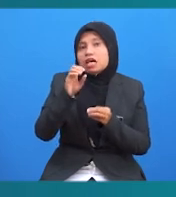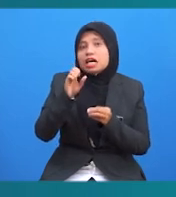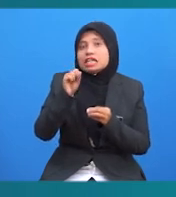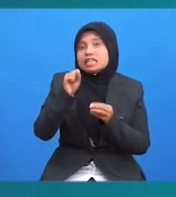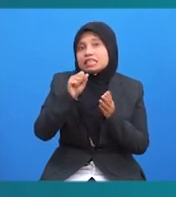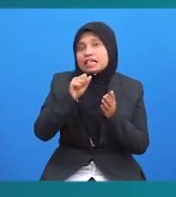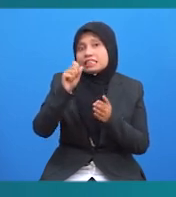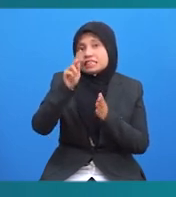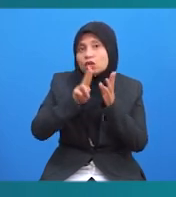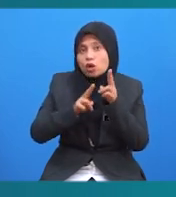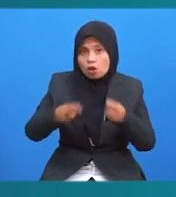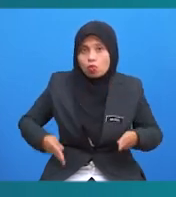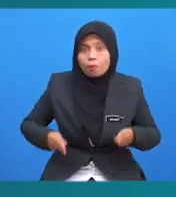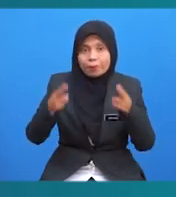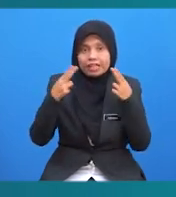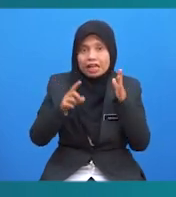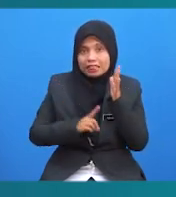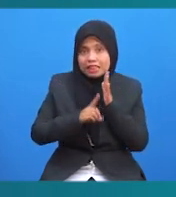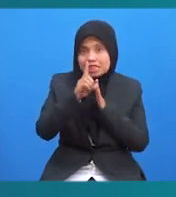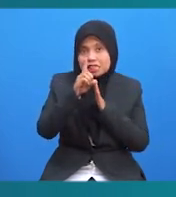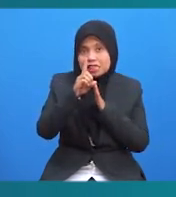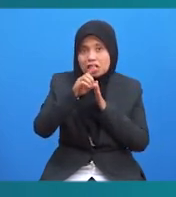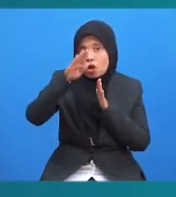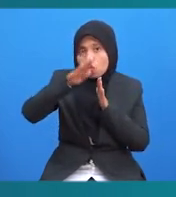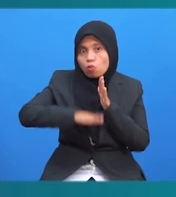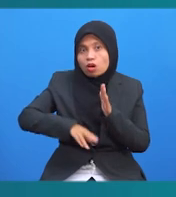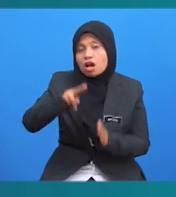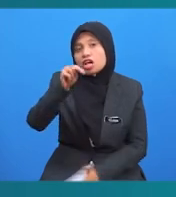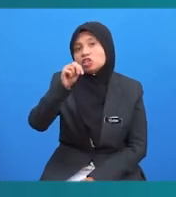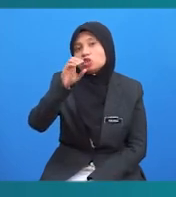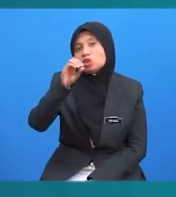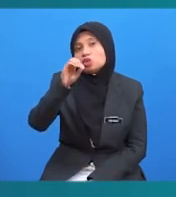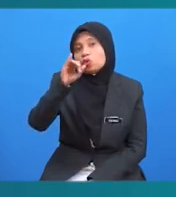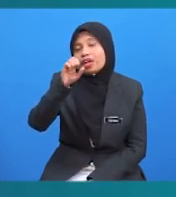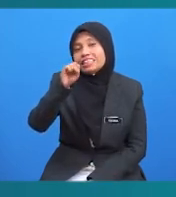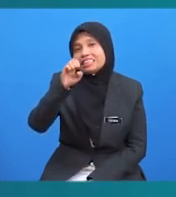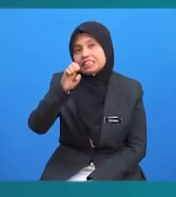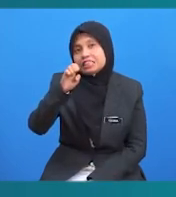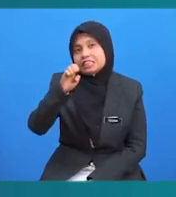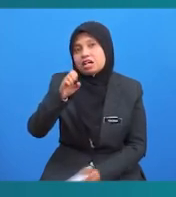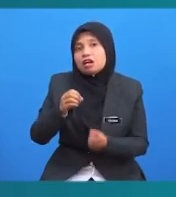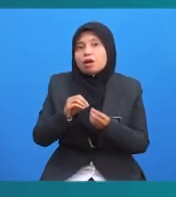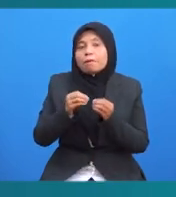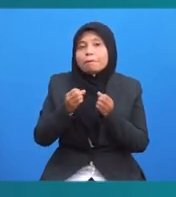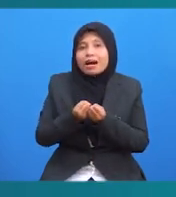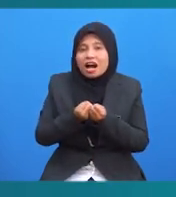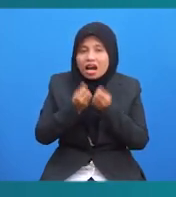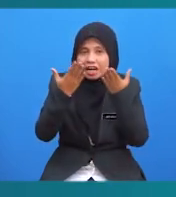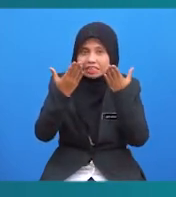tinggi. Yang ketiga adalah kurang noise. Keempat, banyak aksesori